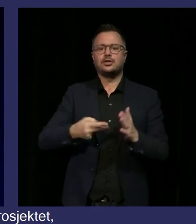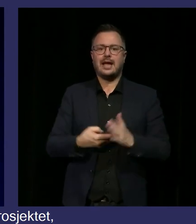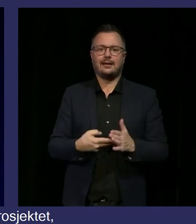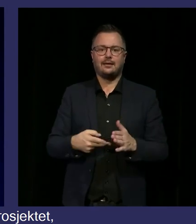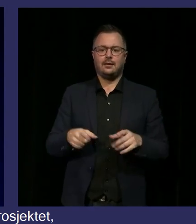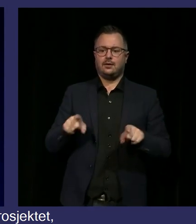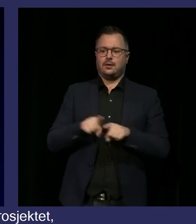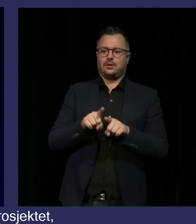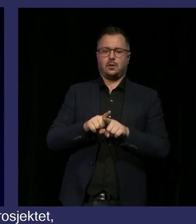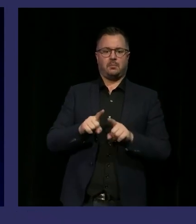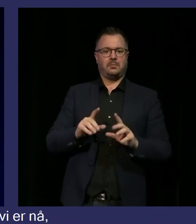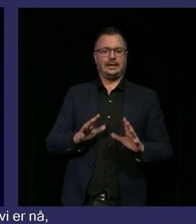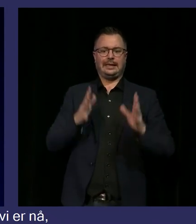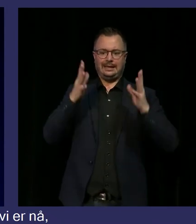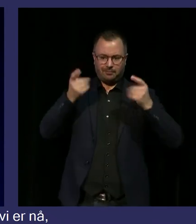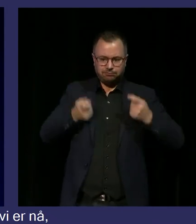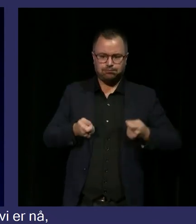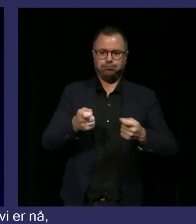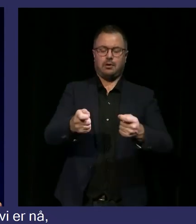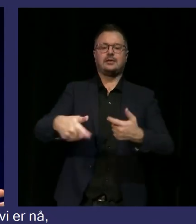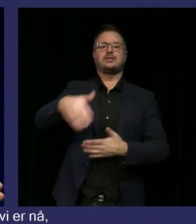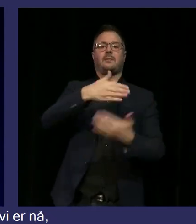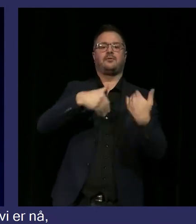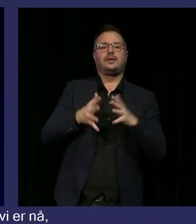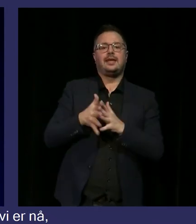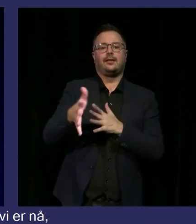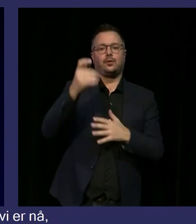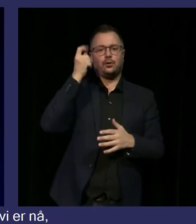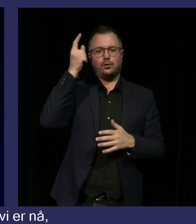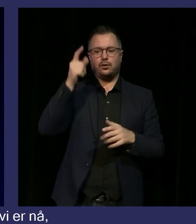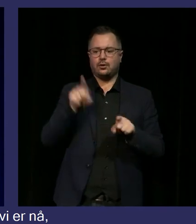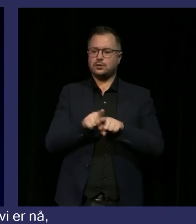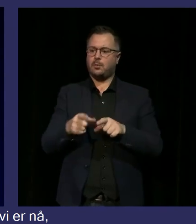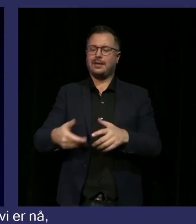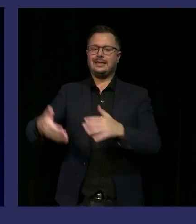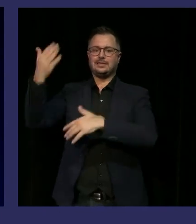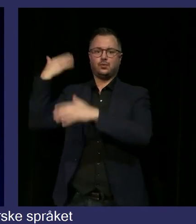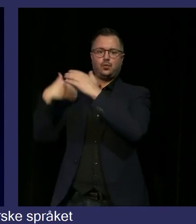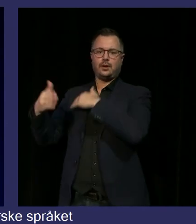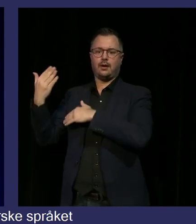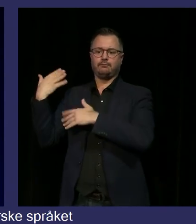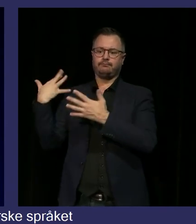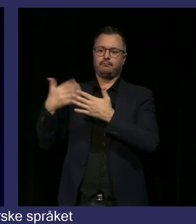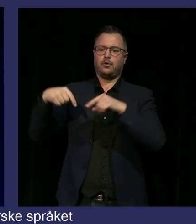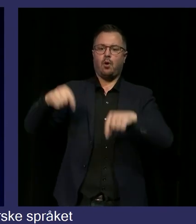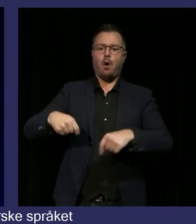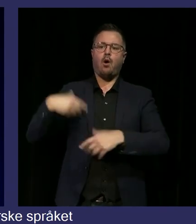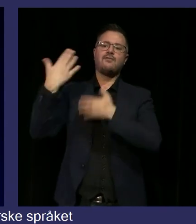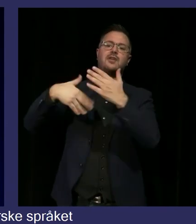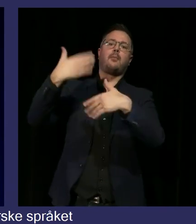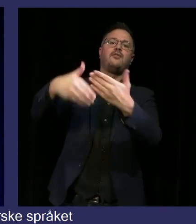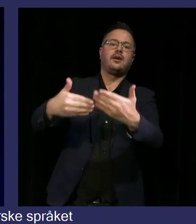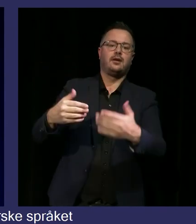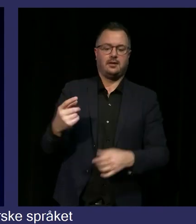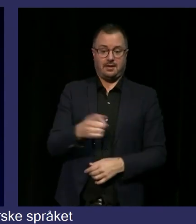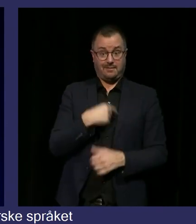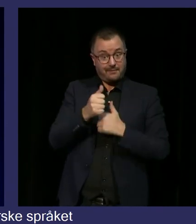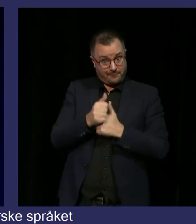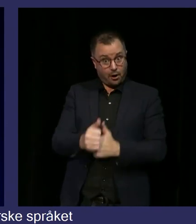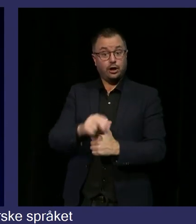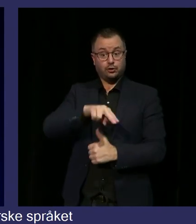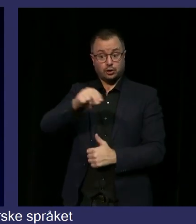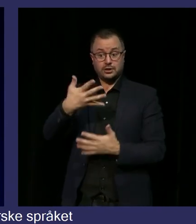livet i samfunnet. Det liksom, det historien om Norge og hva vi nå, hvor vi skal den. Og det betyder at altså, vi følger opp det norske språket